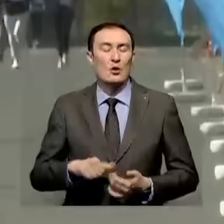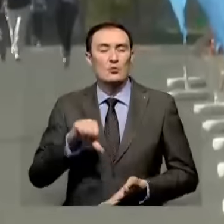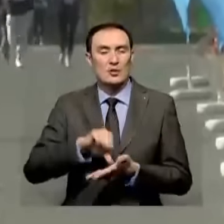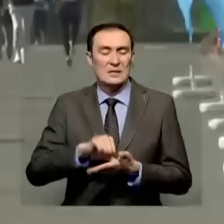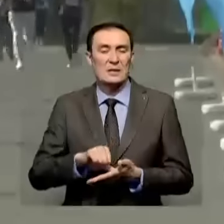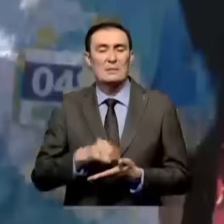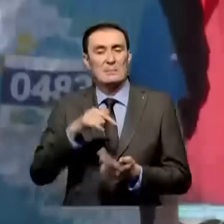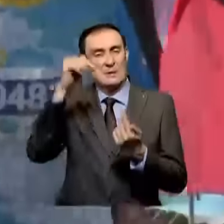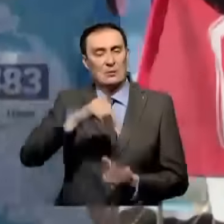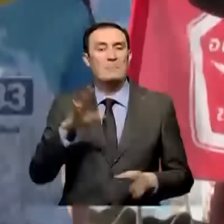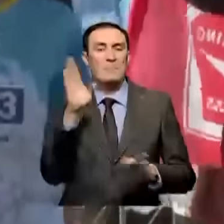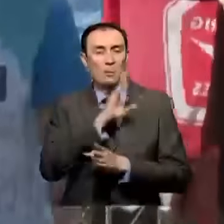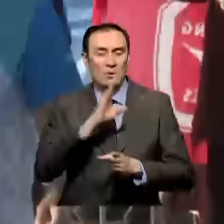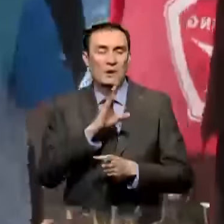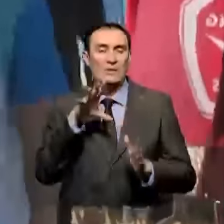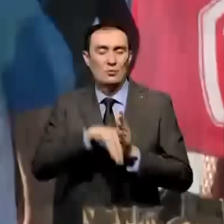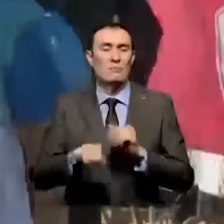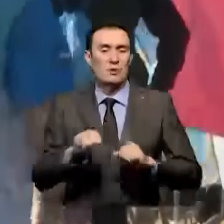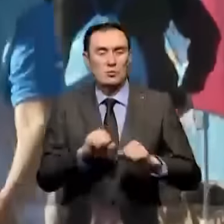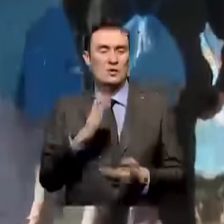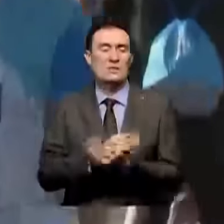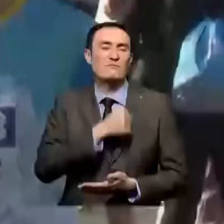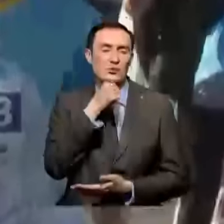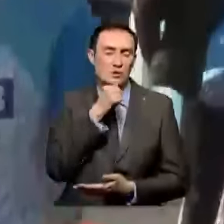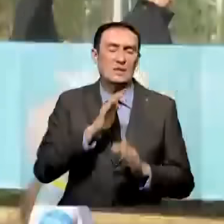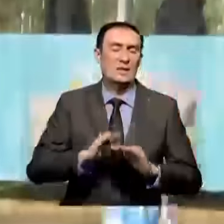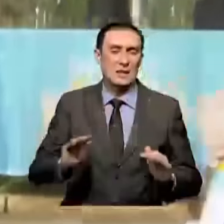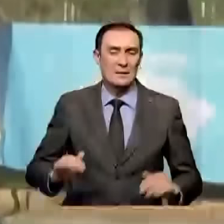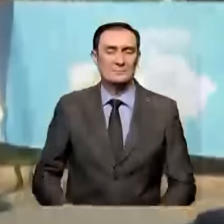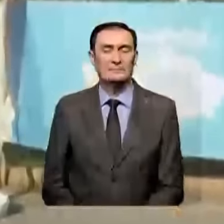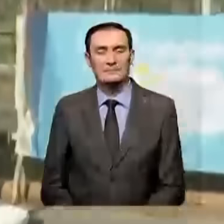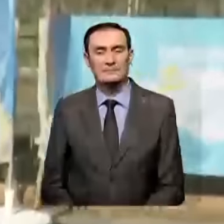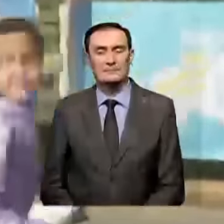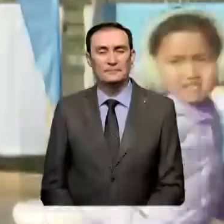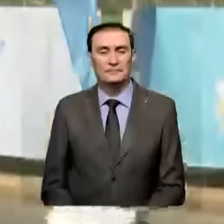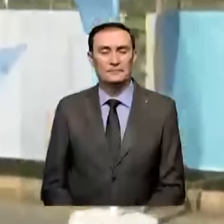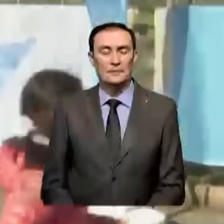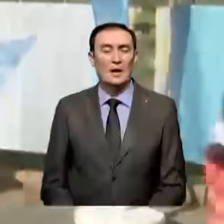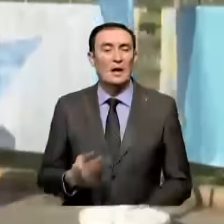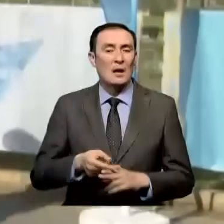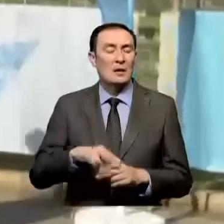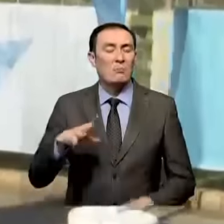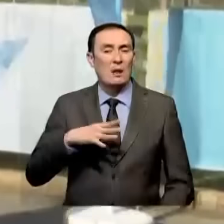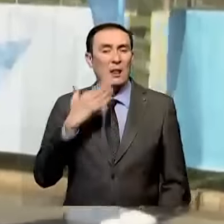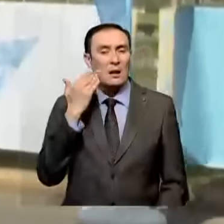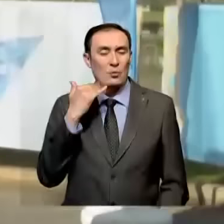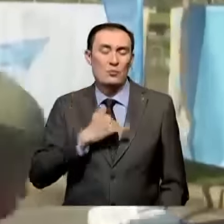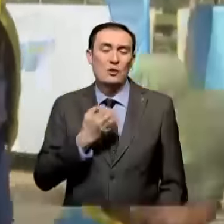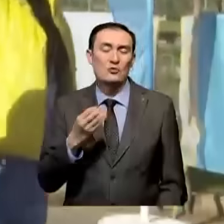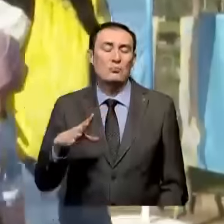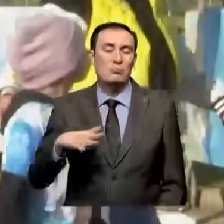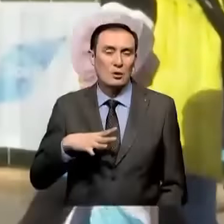марафона благоволит и погода. В рядах бегущих как взрослые, так и дети. Это было легко, потому что у меня еще